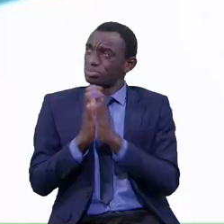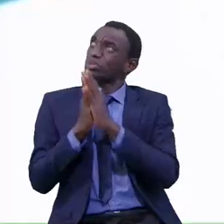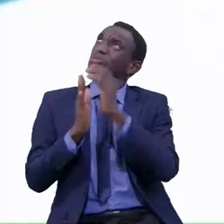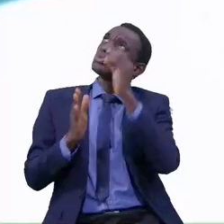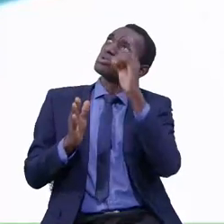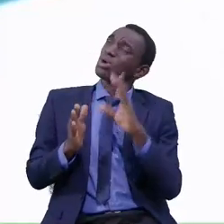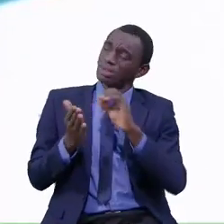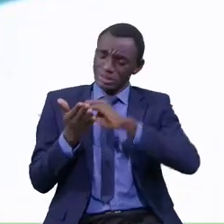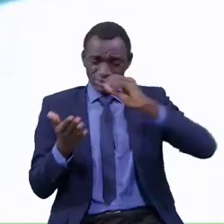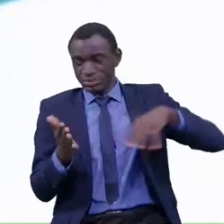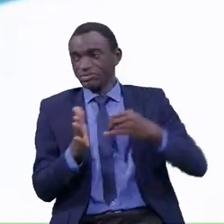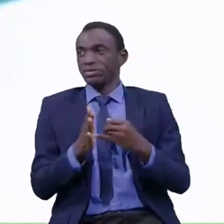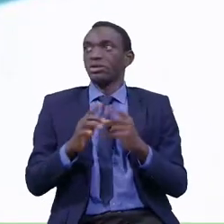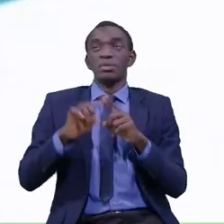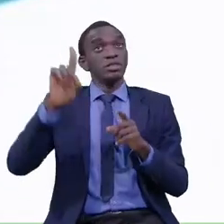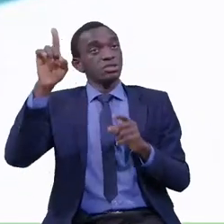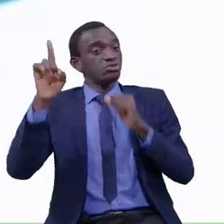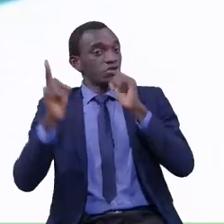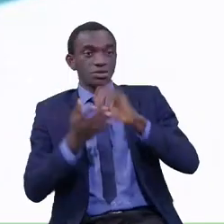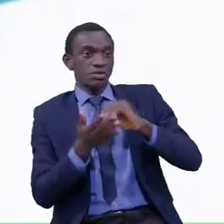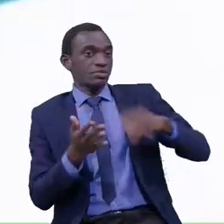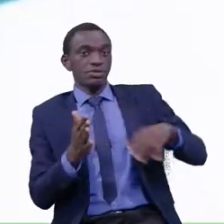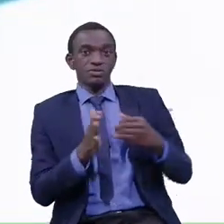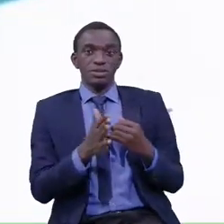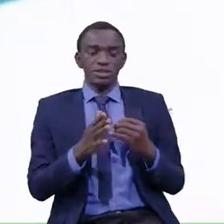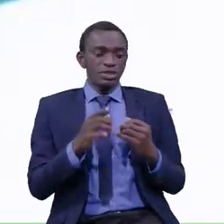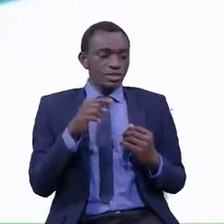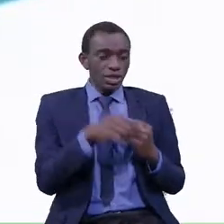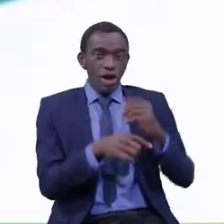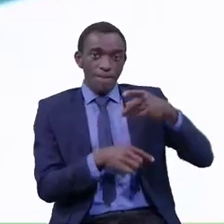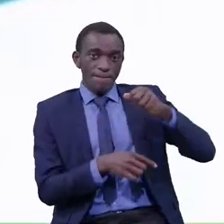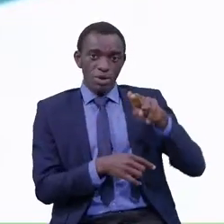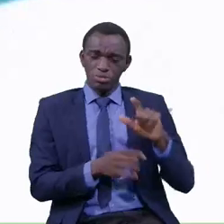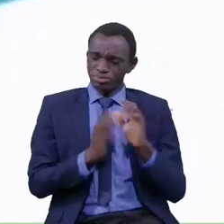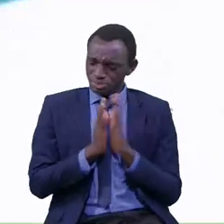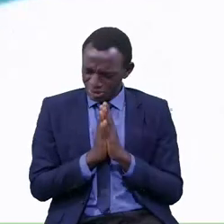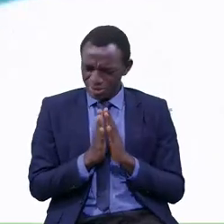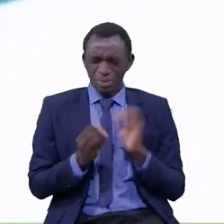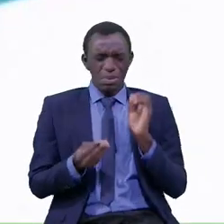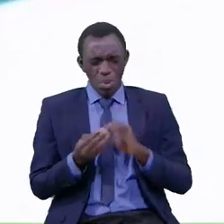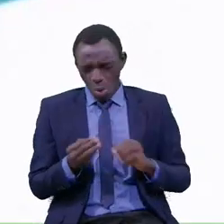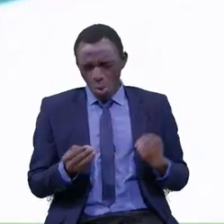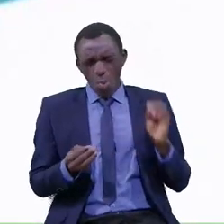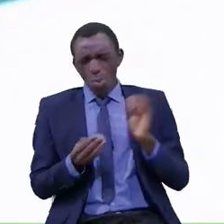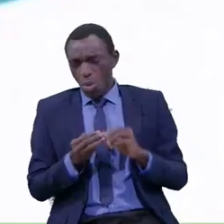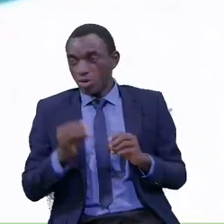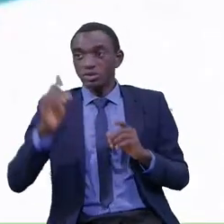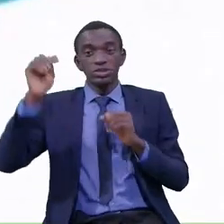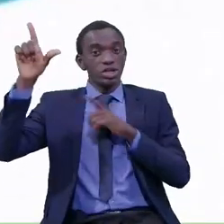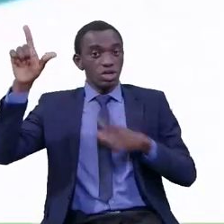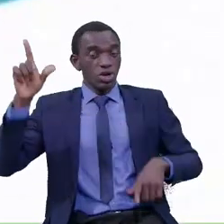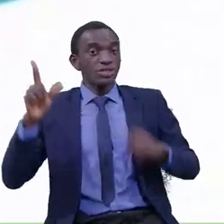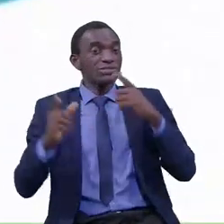ce qui était là. Et il a prié encore. Il a prié encore. Et le Seigneur lui a dit, dans cette